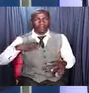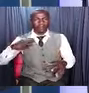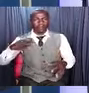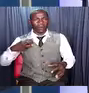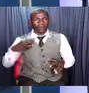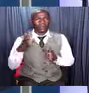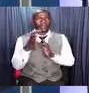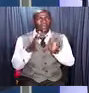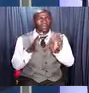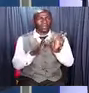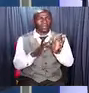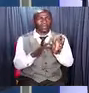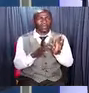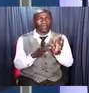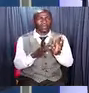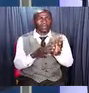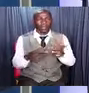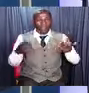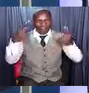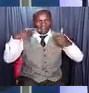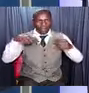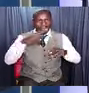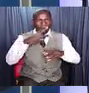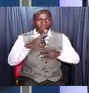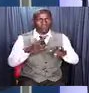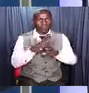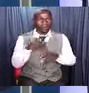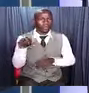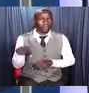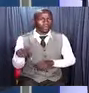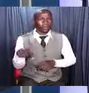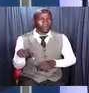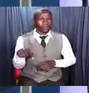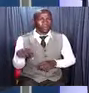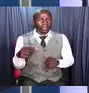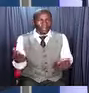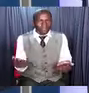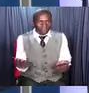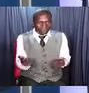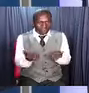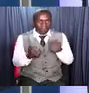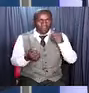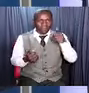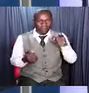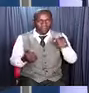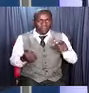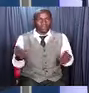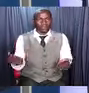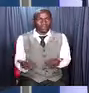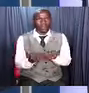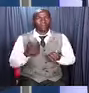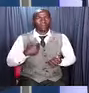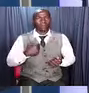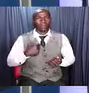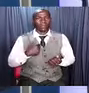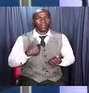For giving his only begotten son. Kuja chini ya jua. To come under the sun. Kukuokoa, kuniokoa. To save you and I.